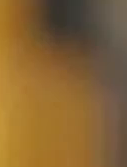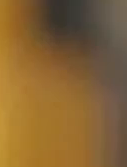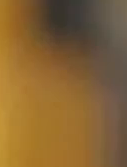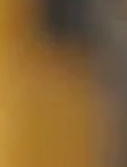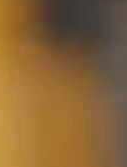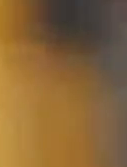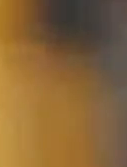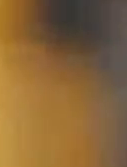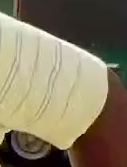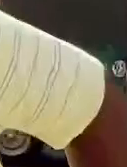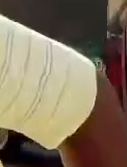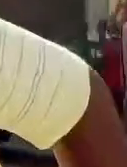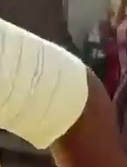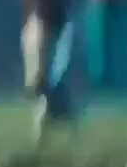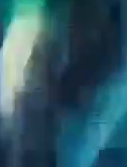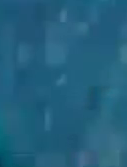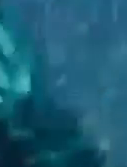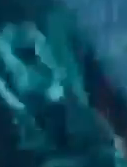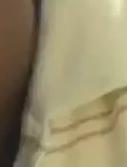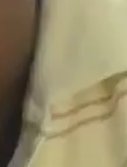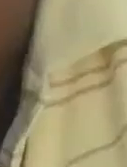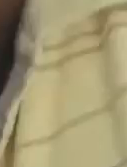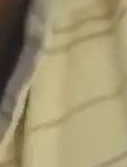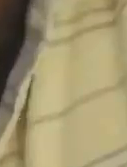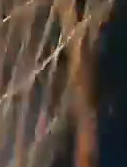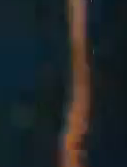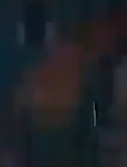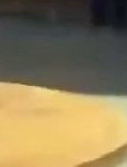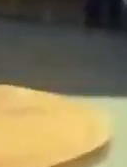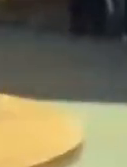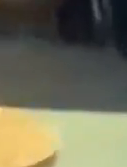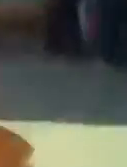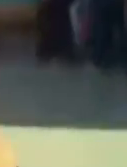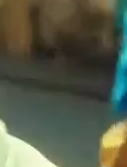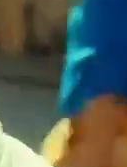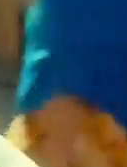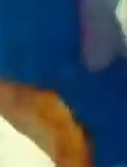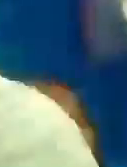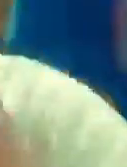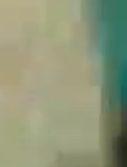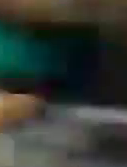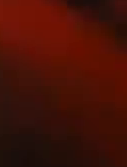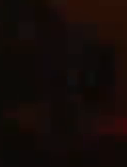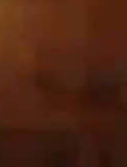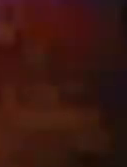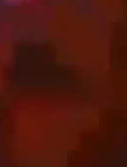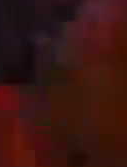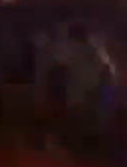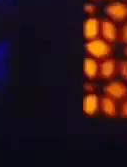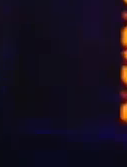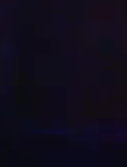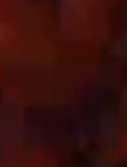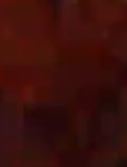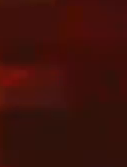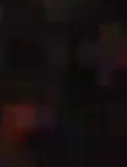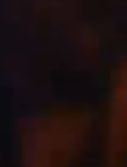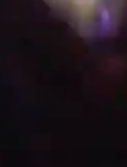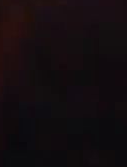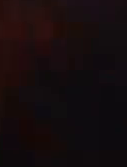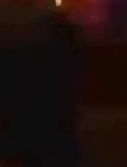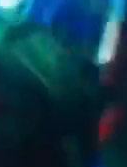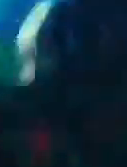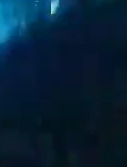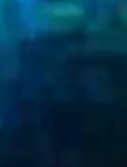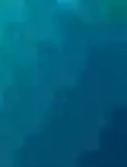Big things zima come in small packages. Kwa hivyo, usi watch tu, shika inayokufaa. Bring it to life like YouTube Shorts